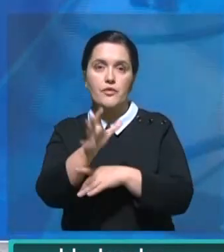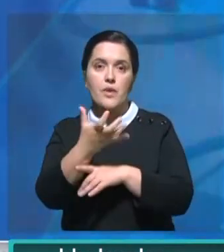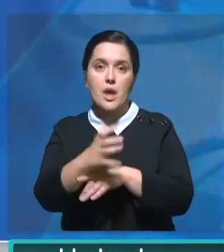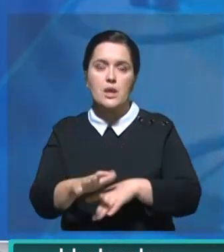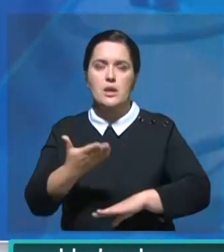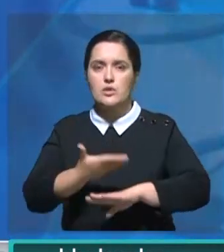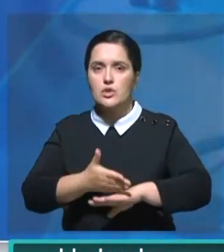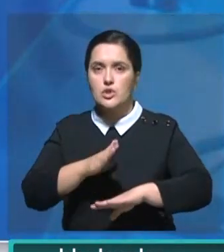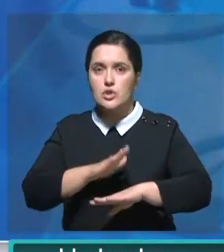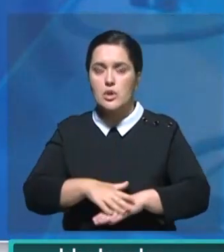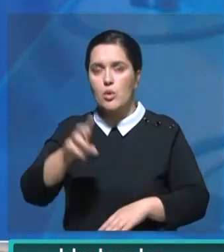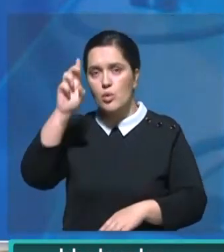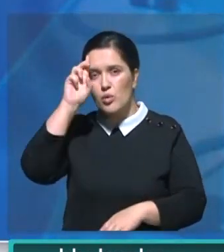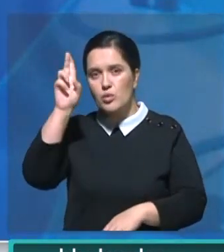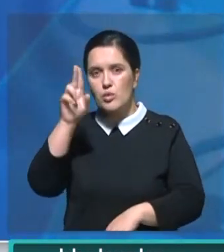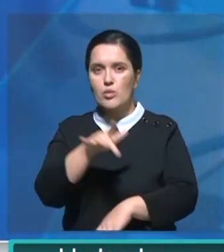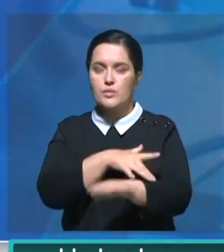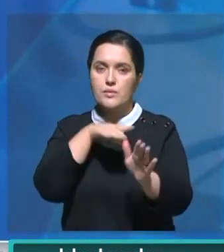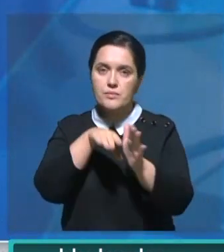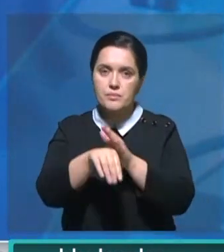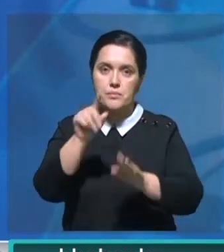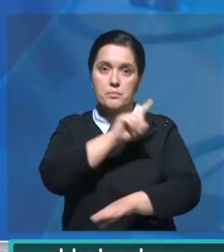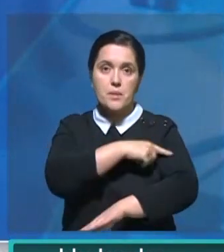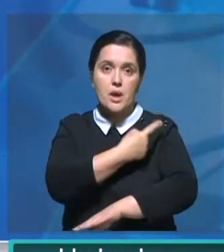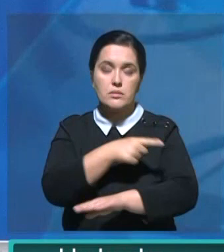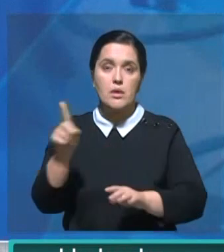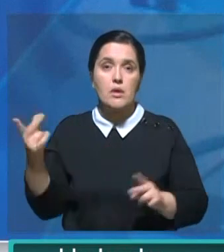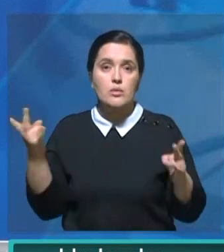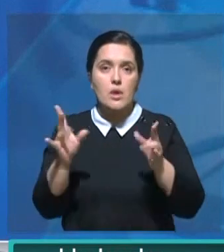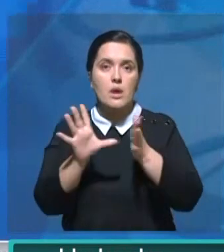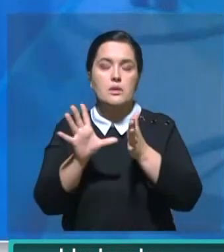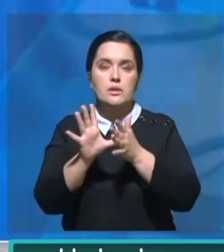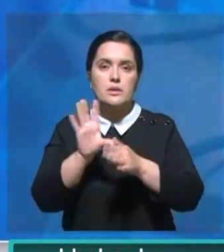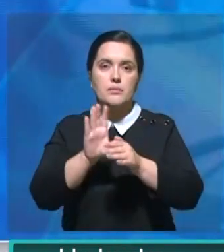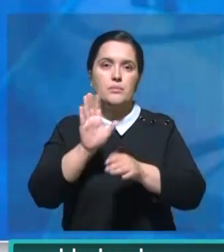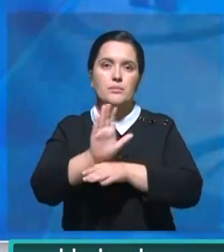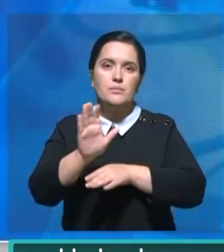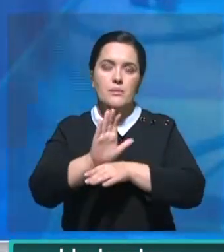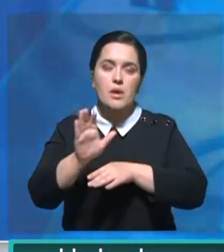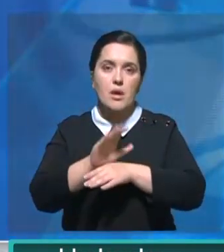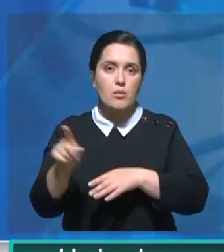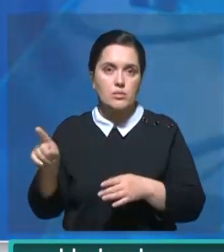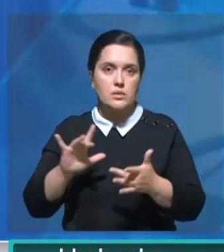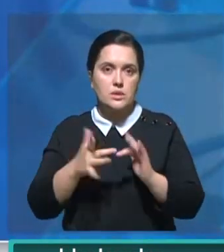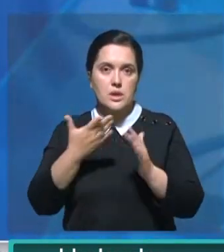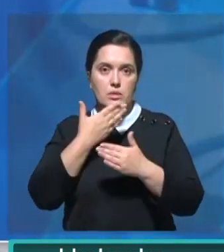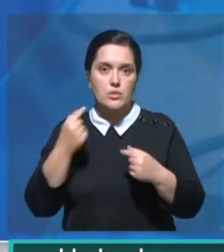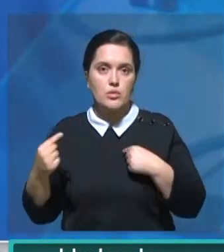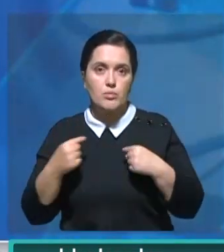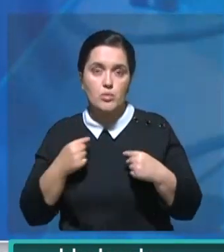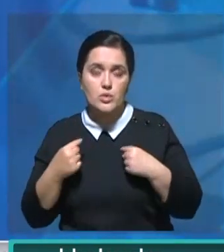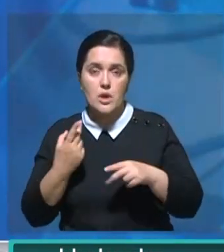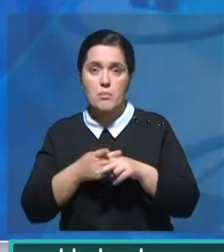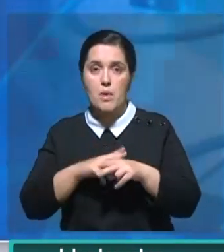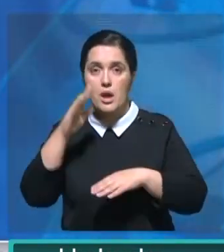Тяжелее всего приходится госслужащим и медикам, чья работа напрямую связана с передачей электронных данных. В районном акимате заверяют, что